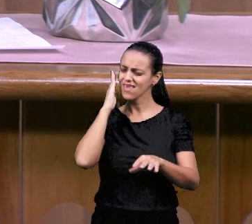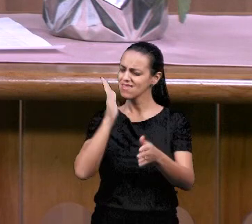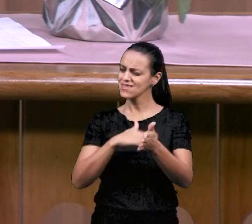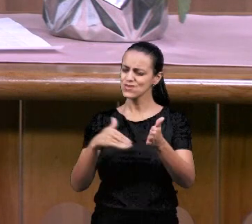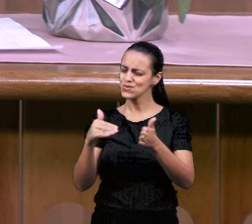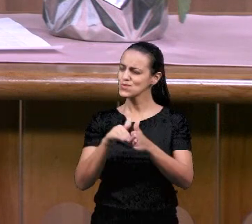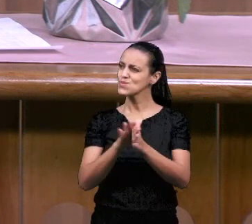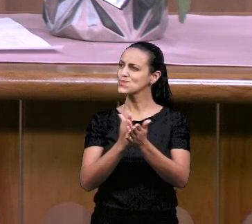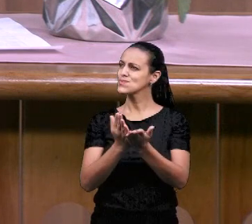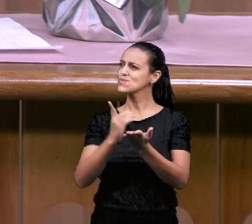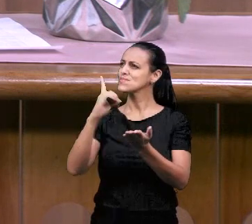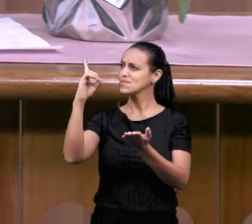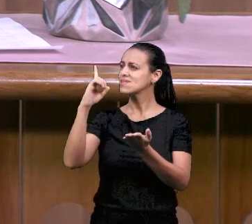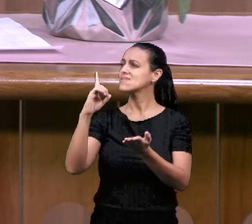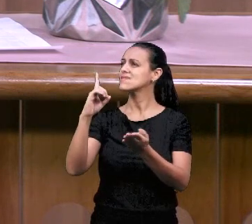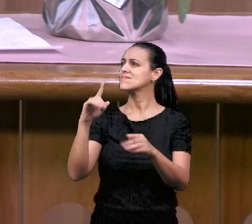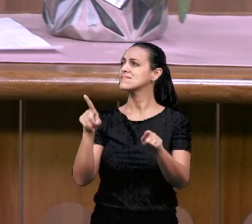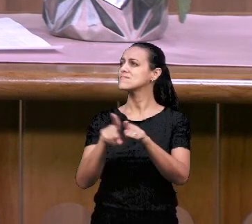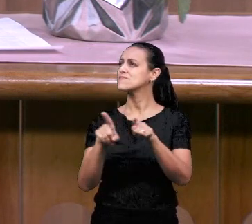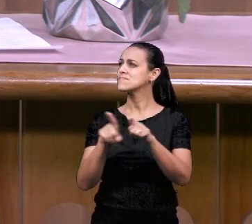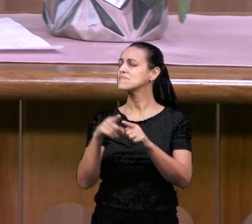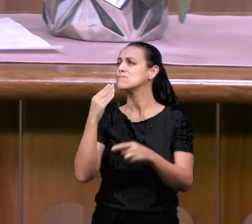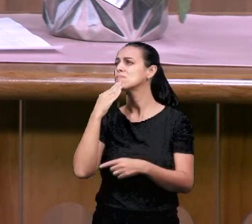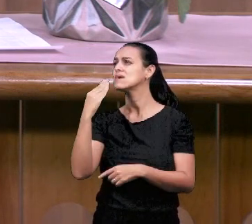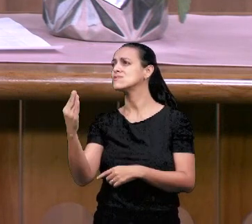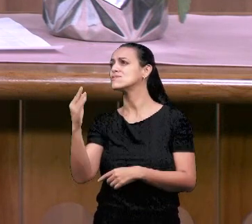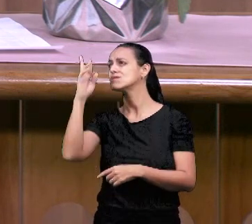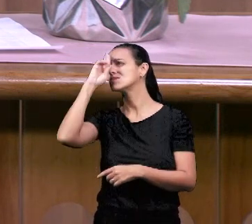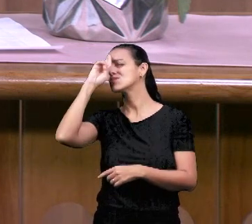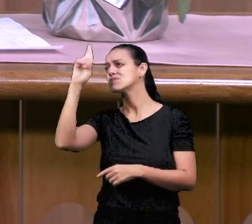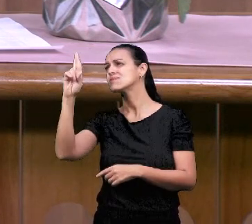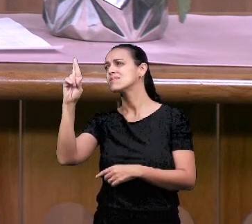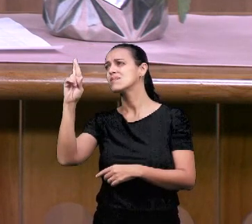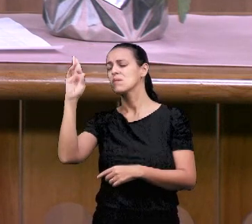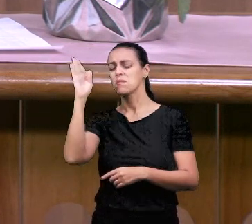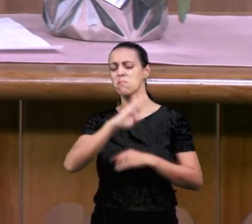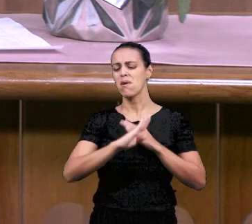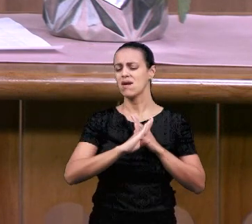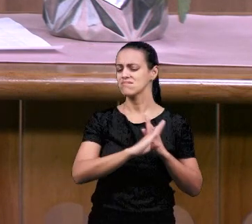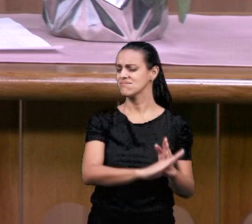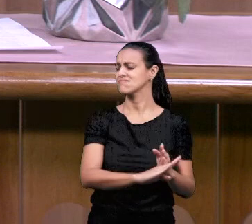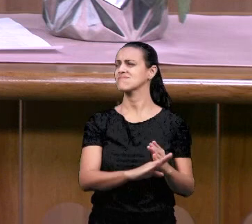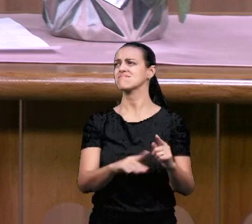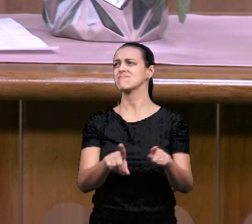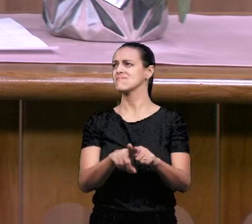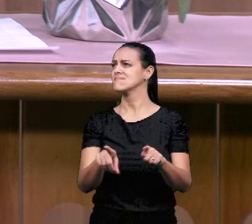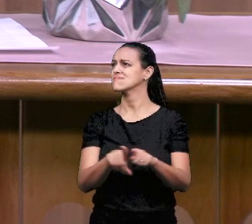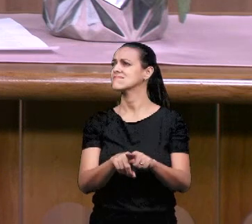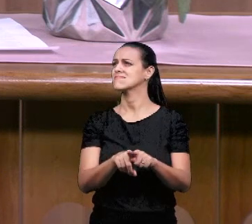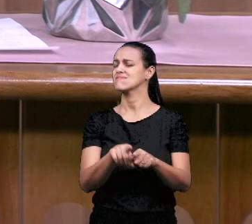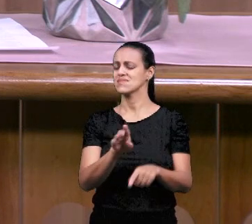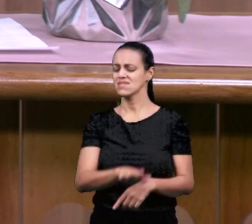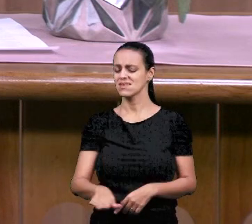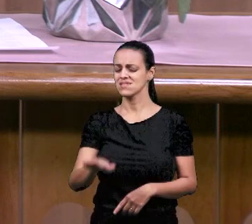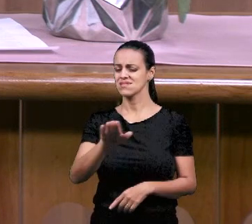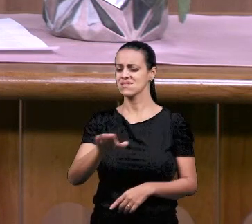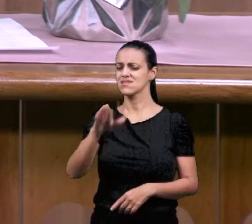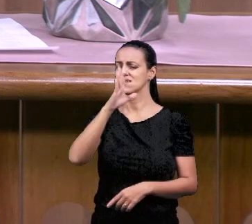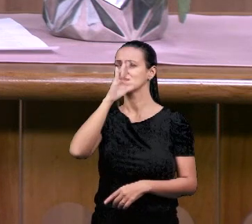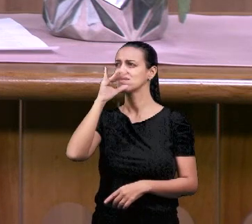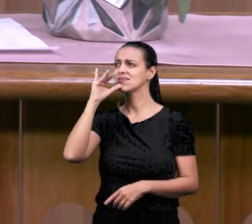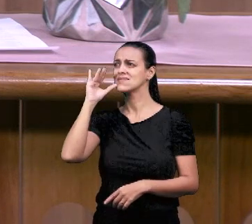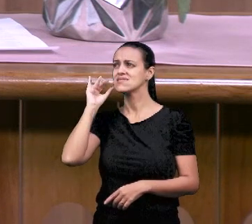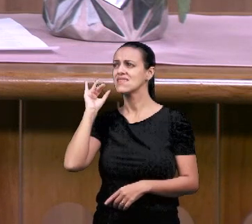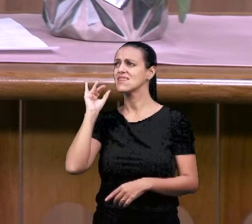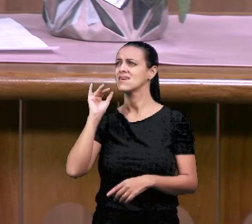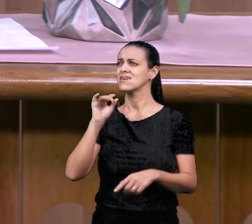comprendre ta parole. Nous prions aussi en demandant que tu puisses donner toute la délivrance à nos enfants, intermédiaires et adolescents, de